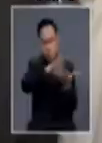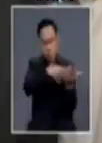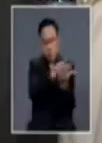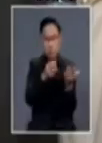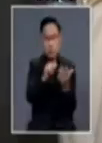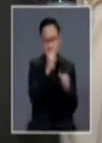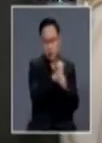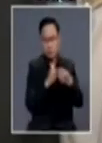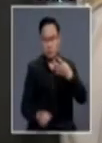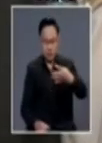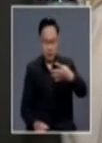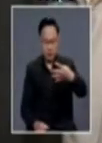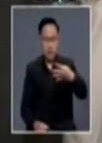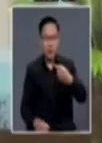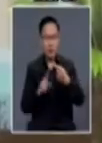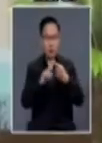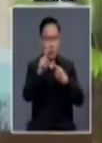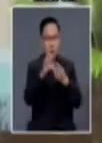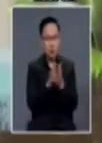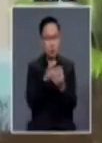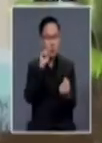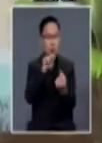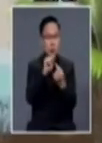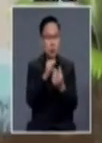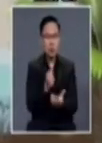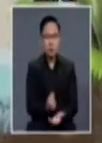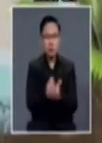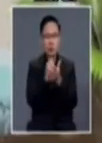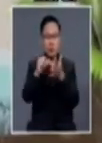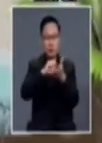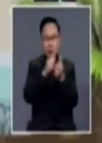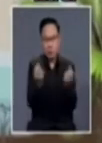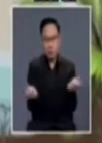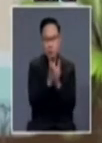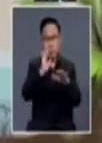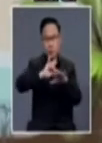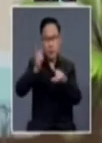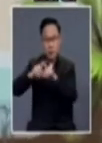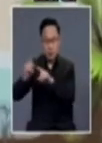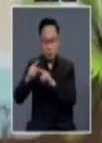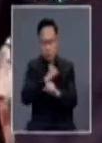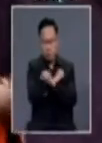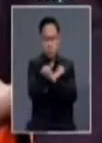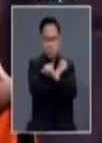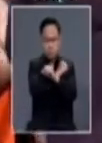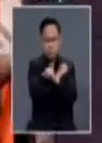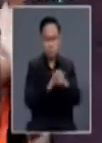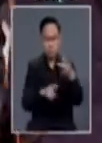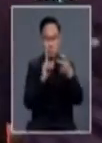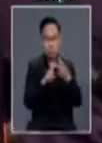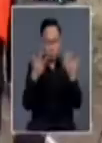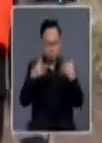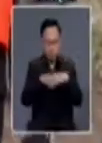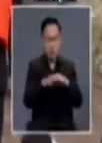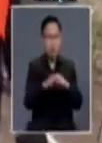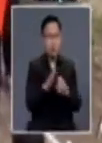การใน4ประการได้แก่การมุ่งเน้นการลดความเสี่ยงจากสาธารณภัยเน้นการป้องกันการบูรณาการจัดการในภาวะ